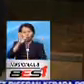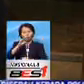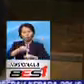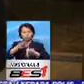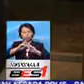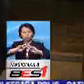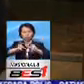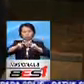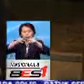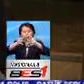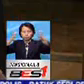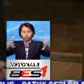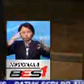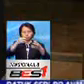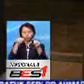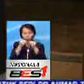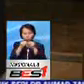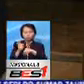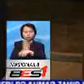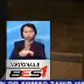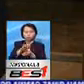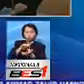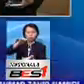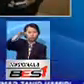memberi lonjakan besar kepada angka-angka dagangan ini.